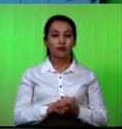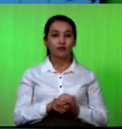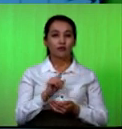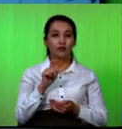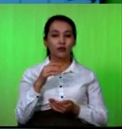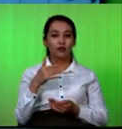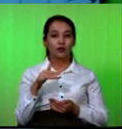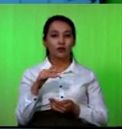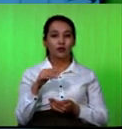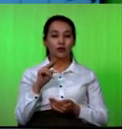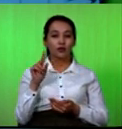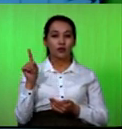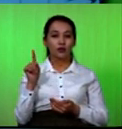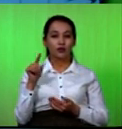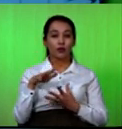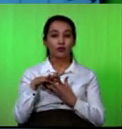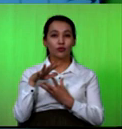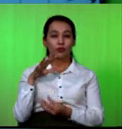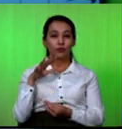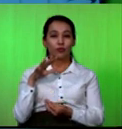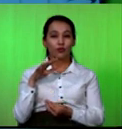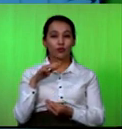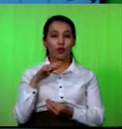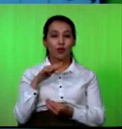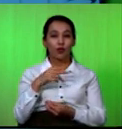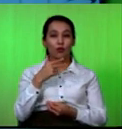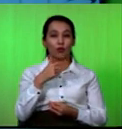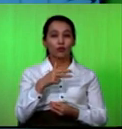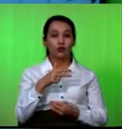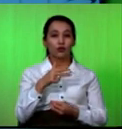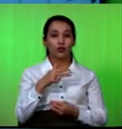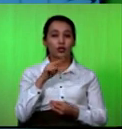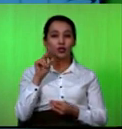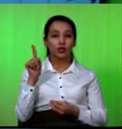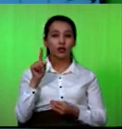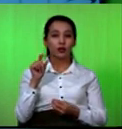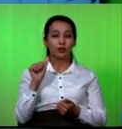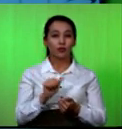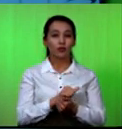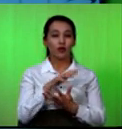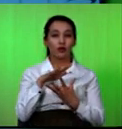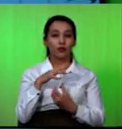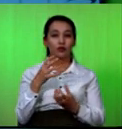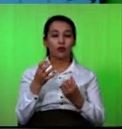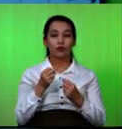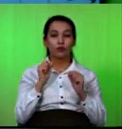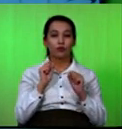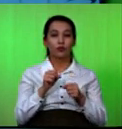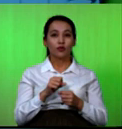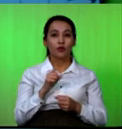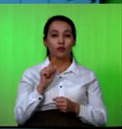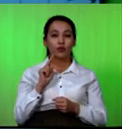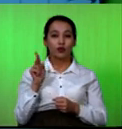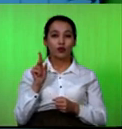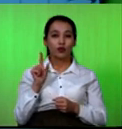120 kg uzumdan 30 kg mayiz olinadi. 1 kg mayiz